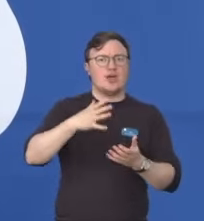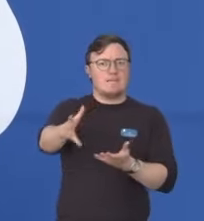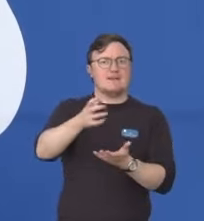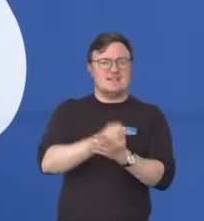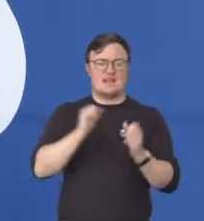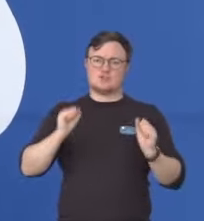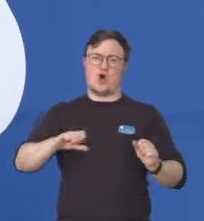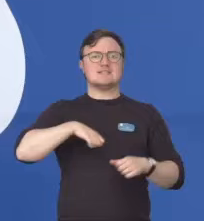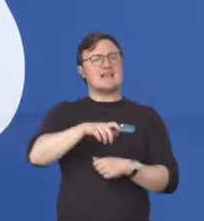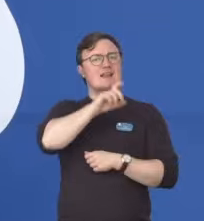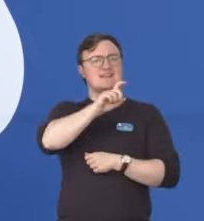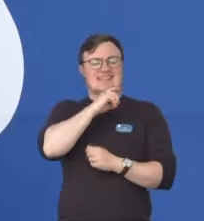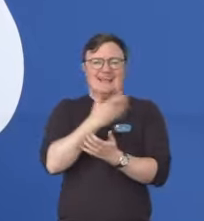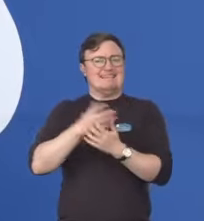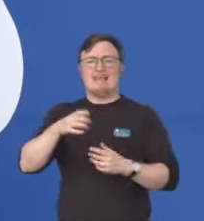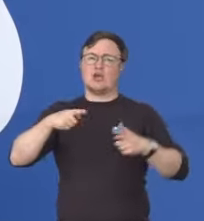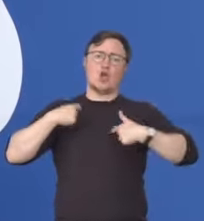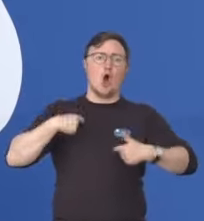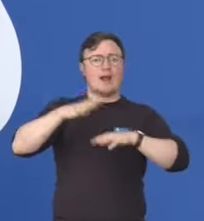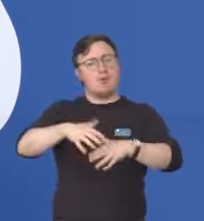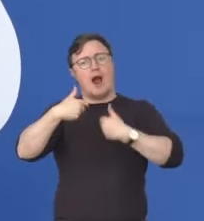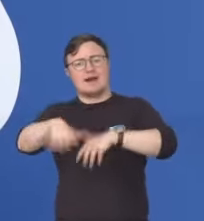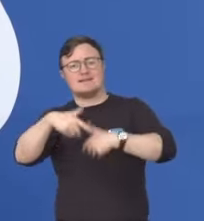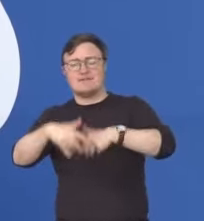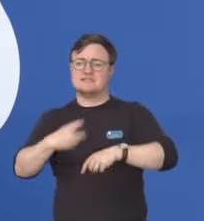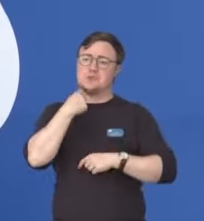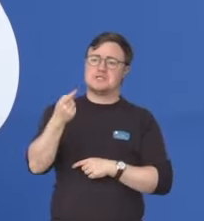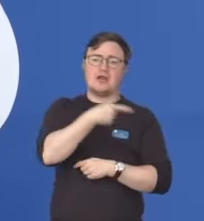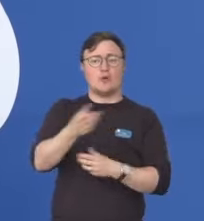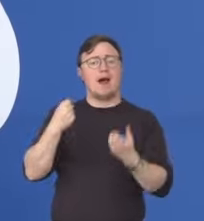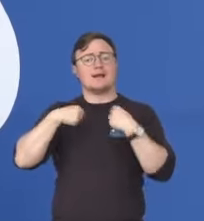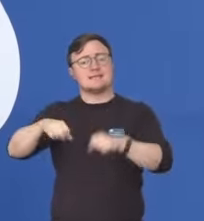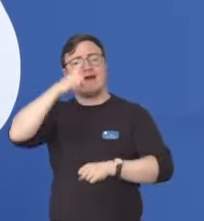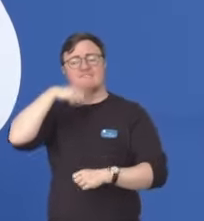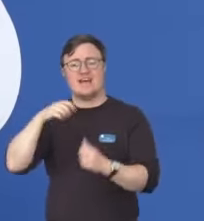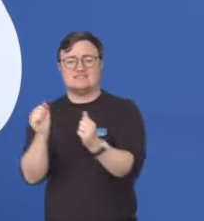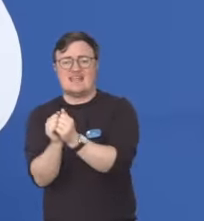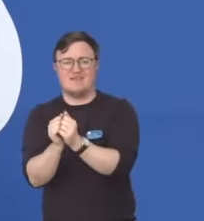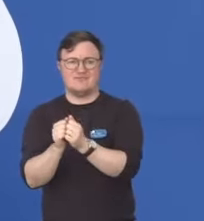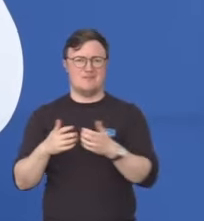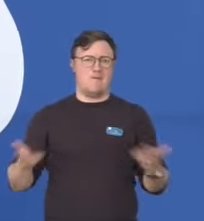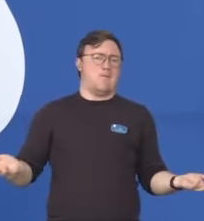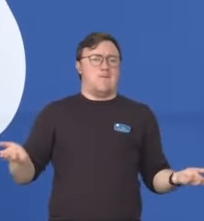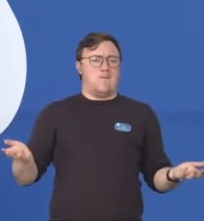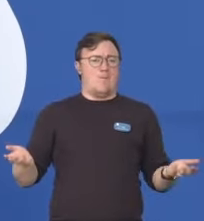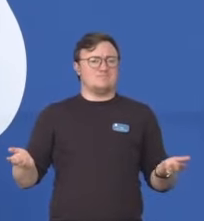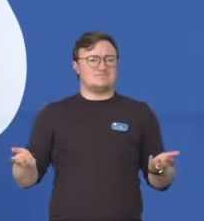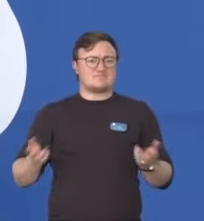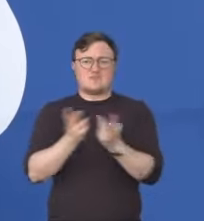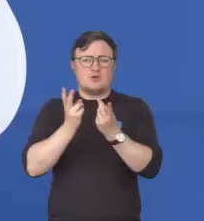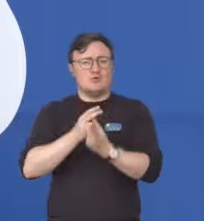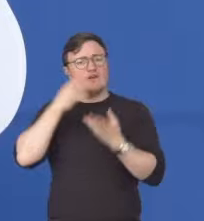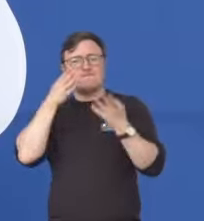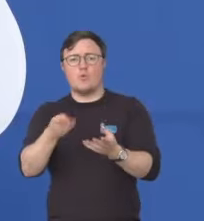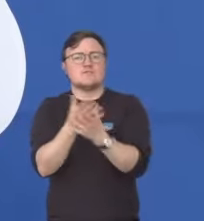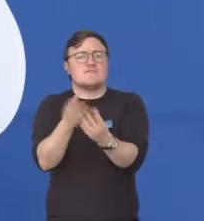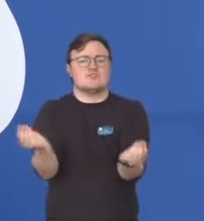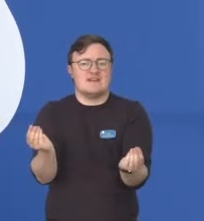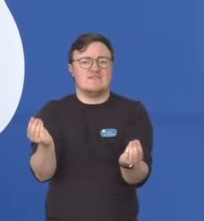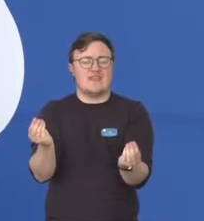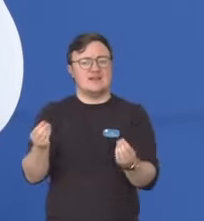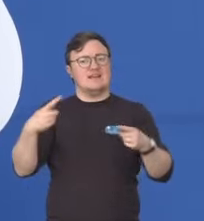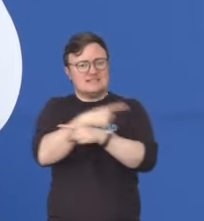och inte klaga på de här aktivisterna att, så här, att de engagerar sig på fel sätt. För det bara tar bort fokus på själva frågan.